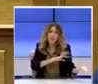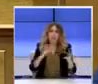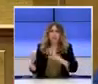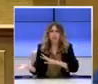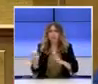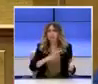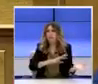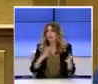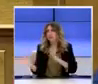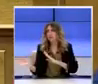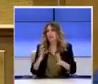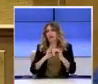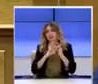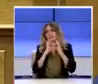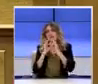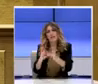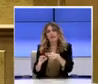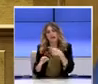ψηφίζετε.